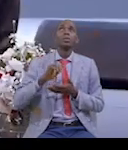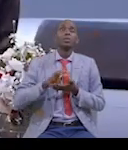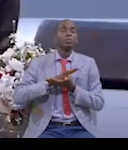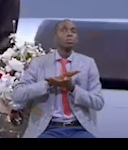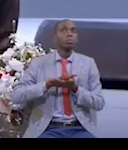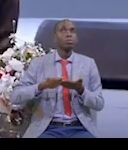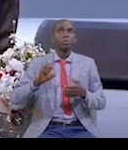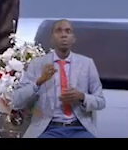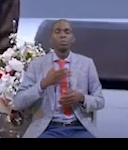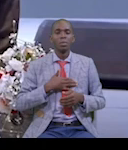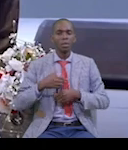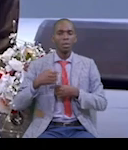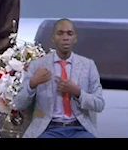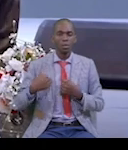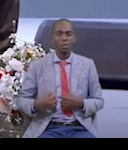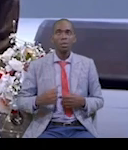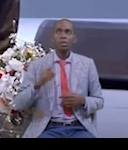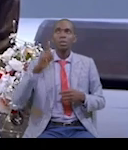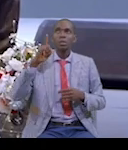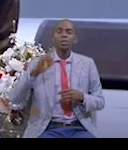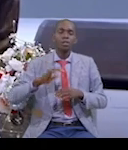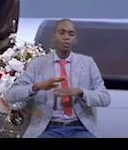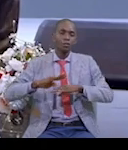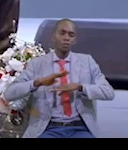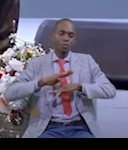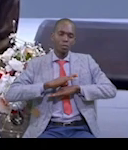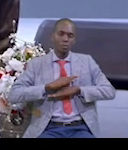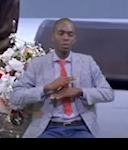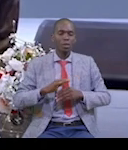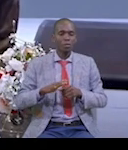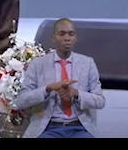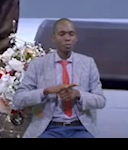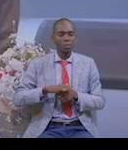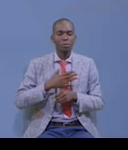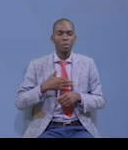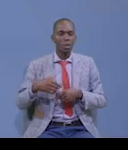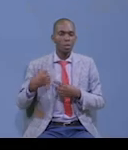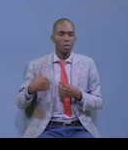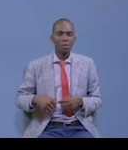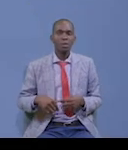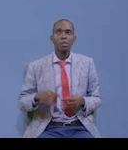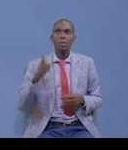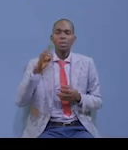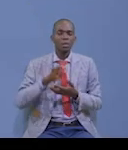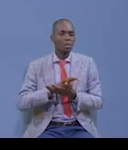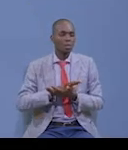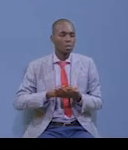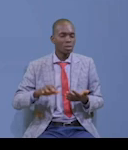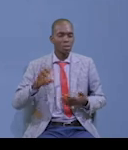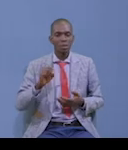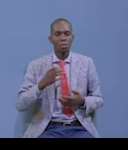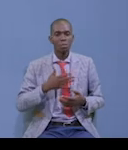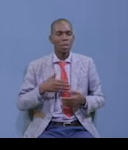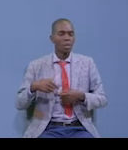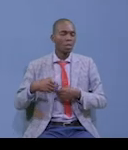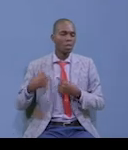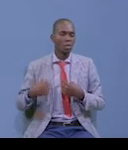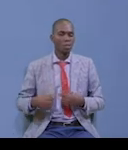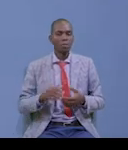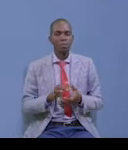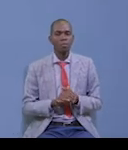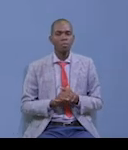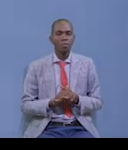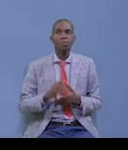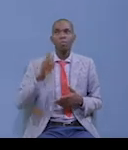నా హృదయాన్ని సరిచేస్తుంది. It fills up my heart. అది నా హృదయాన్ని నింపుతుంది. It cleanses my heart. అది నా హృదయాన్ని శుద్ధీకరిస్తుంది.